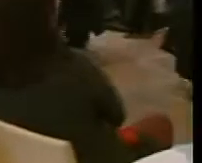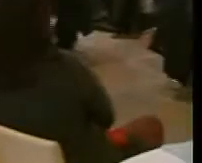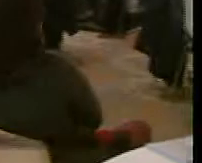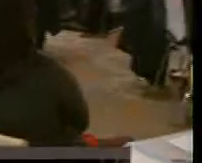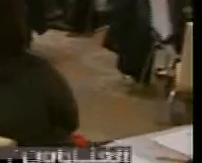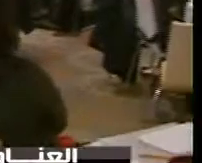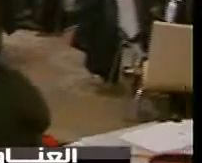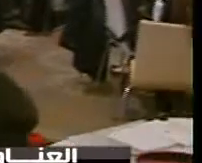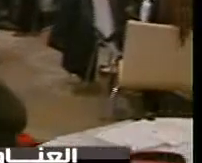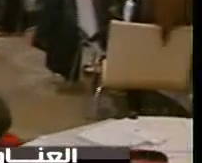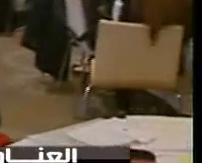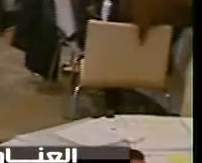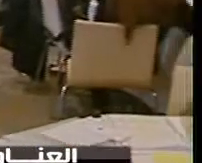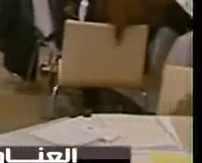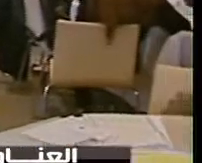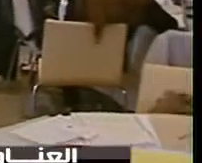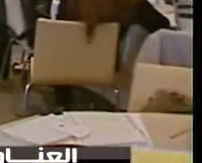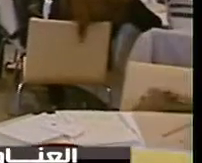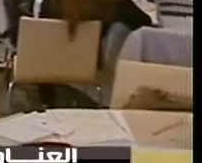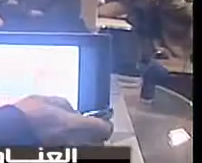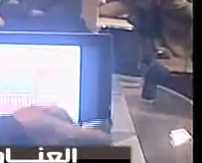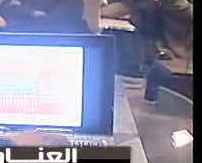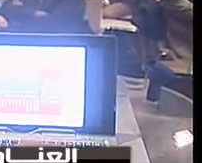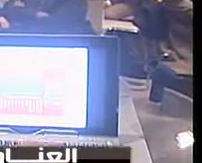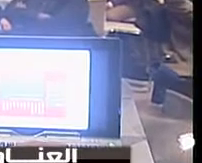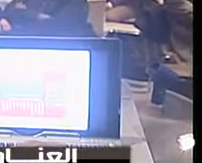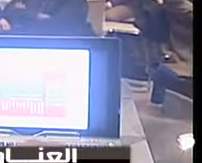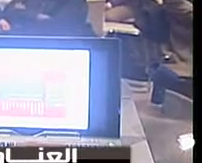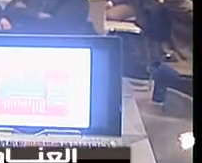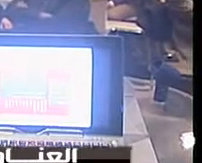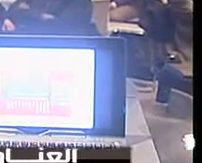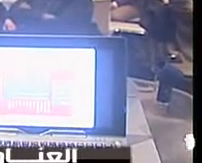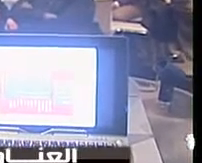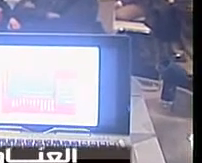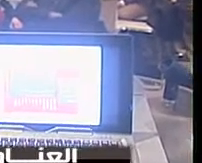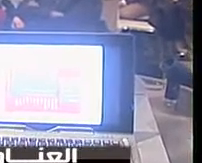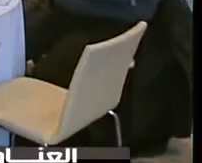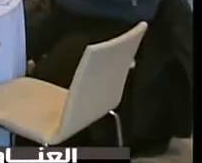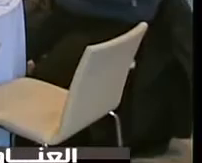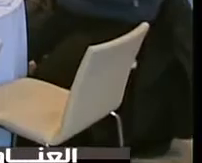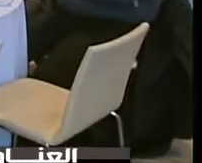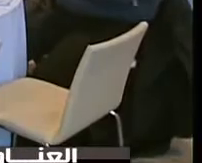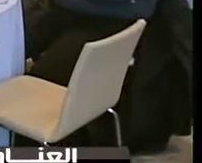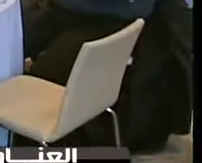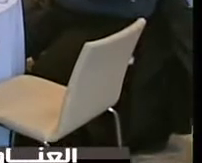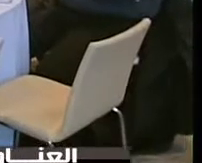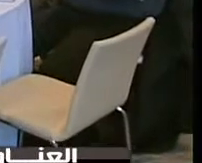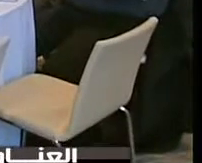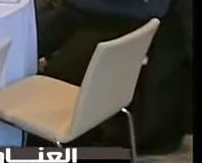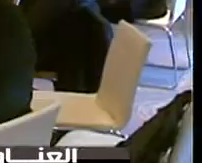دليل جديد للمهنيين من أطباء وممرضين بهدف تطوير مسارات العلاج في تونس.